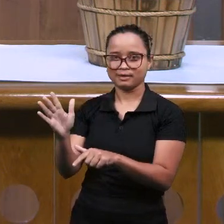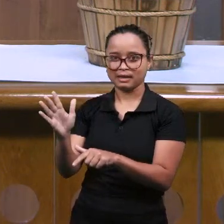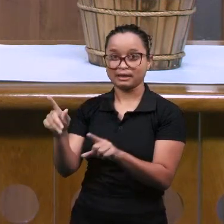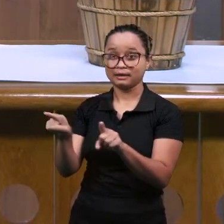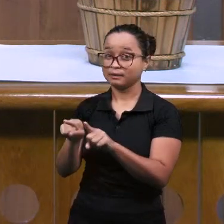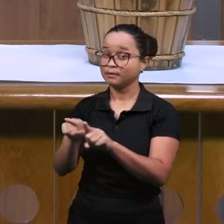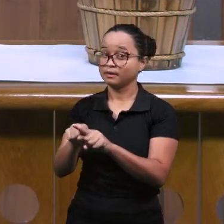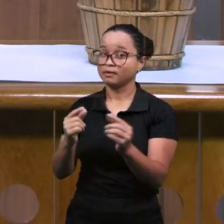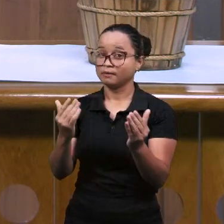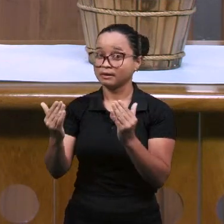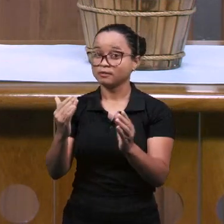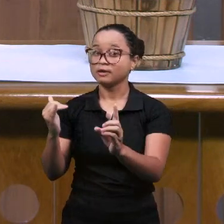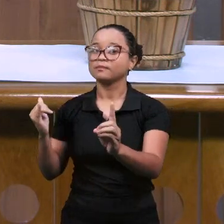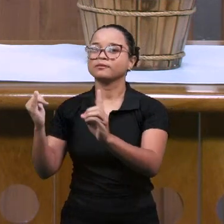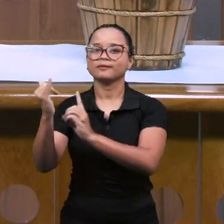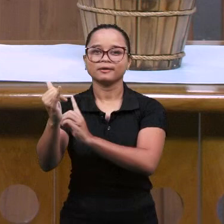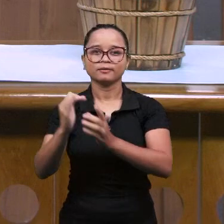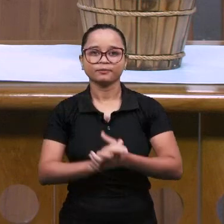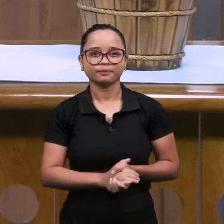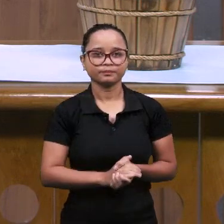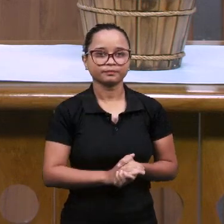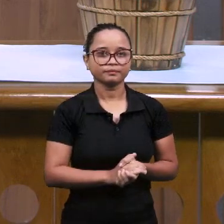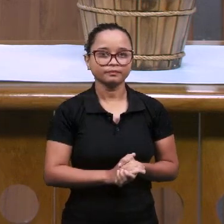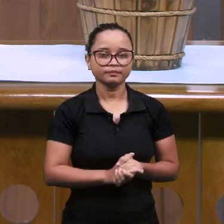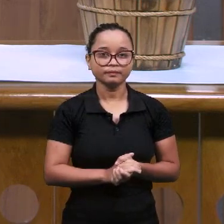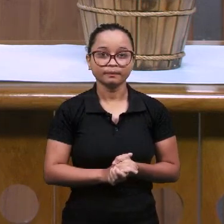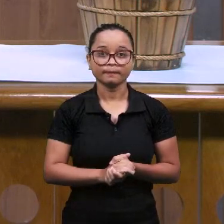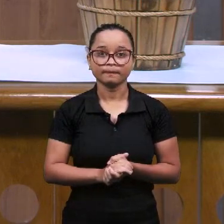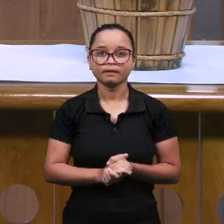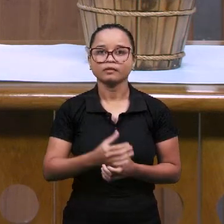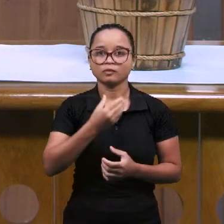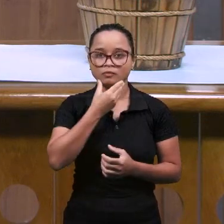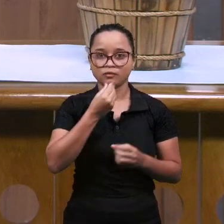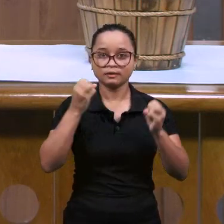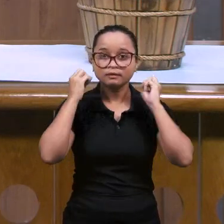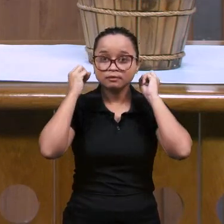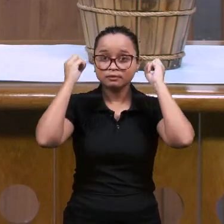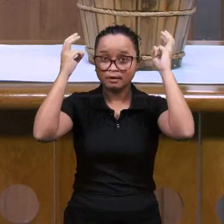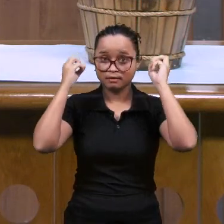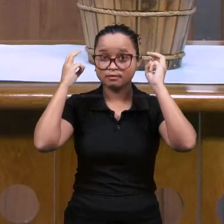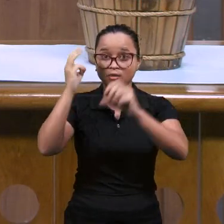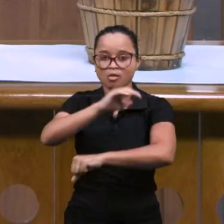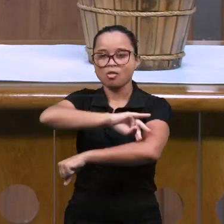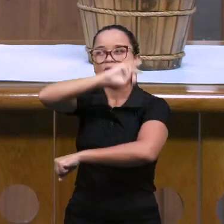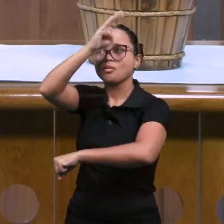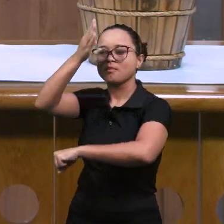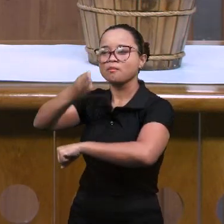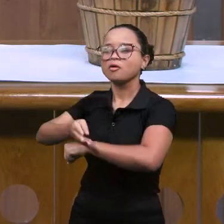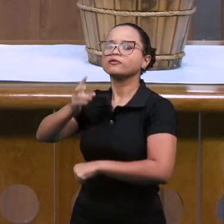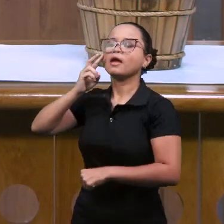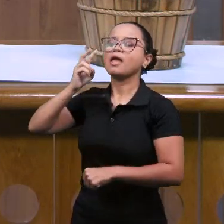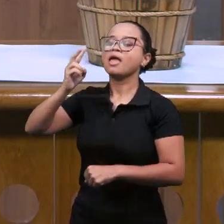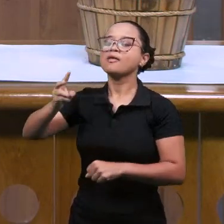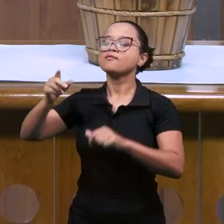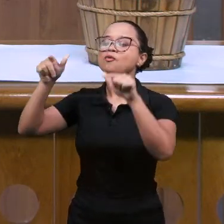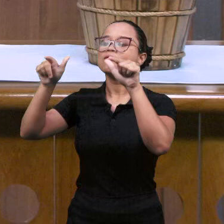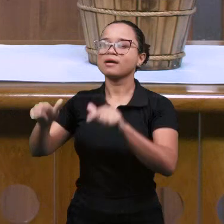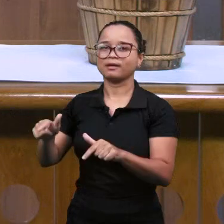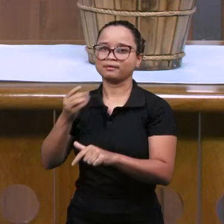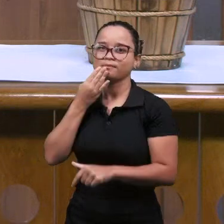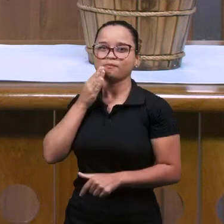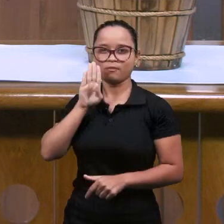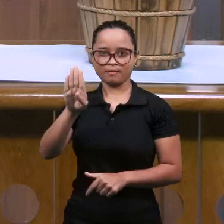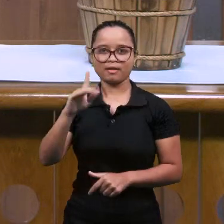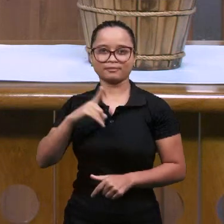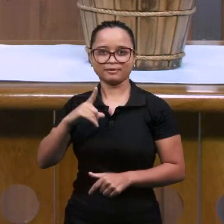prophétiquement, Moïse, à partir du mont Pisga, Il a vu la terre promise. Nous aussi, nous sommes en train de